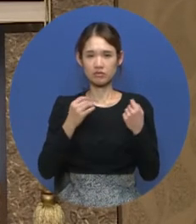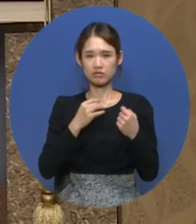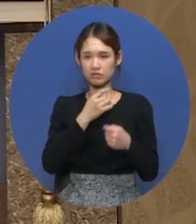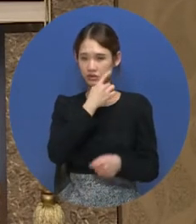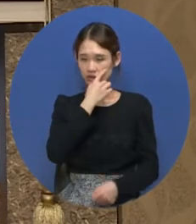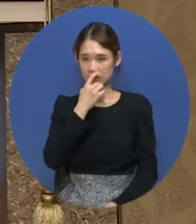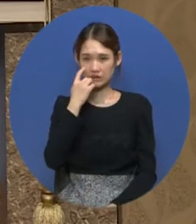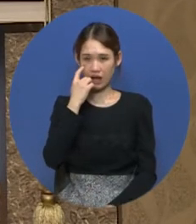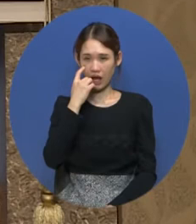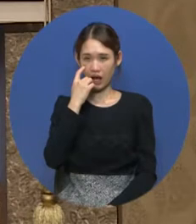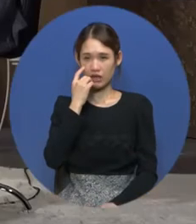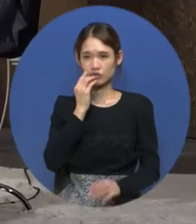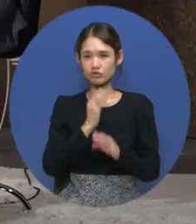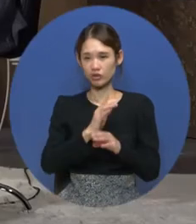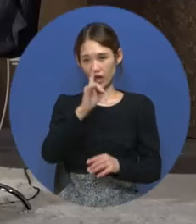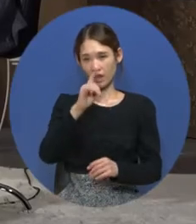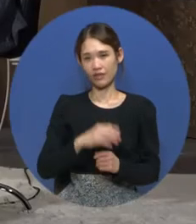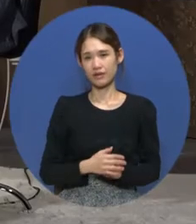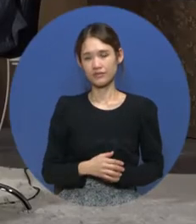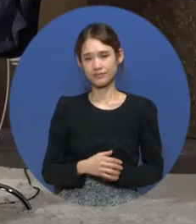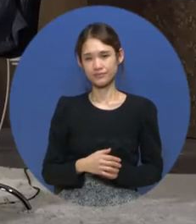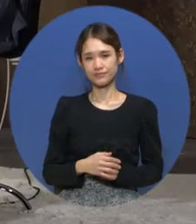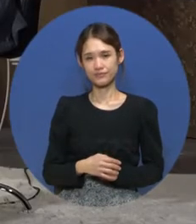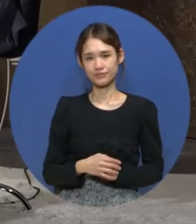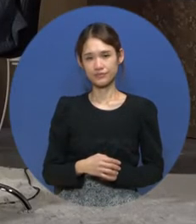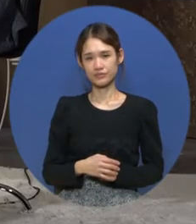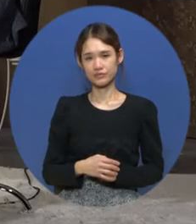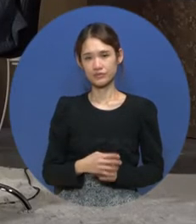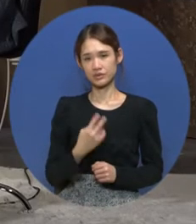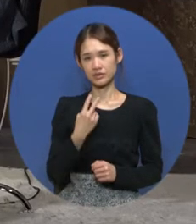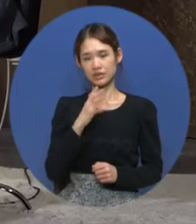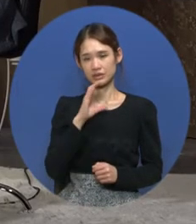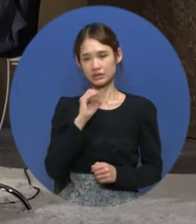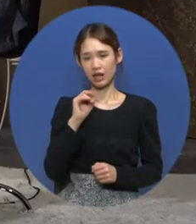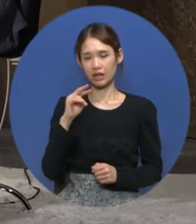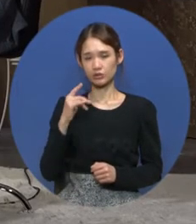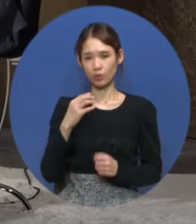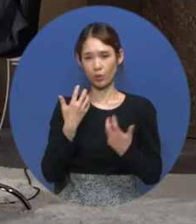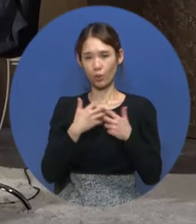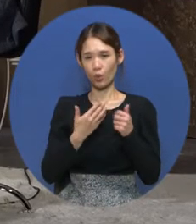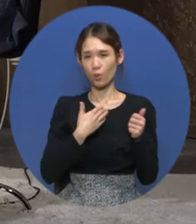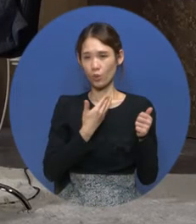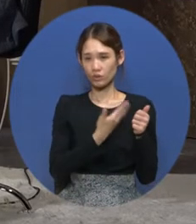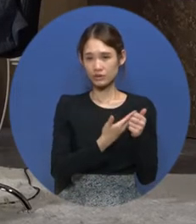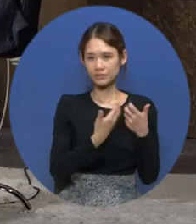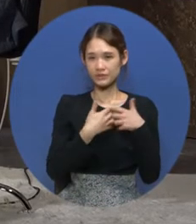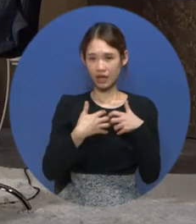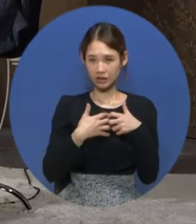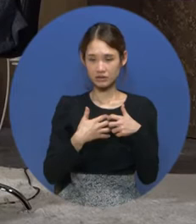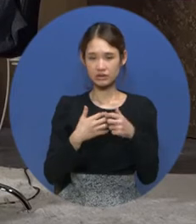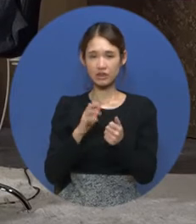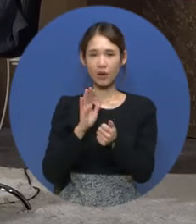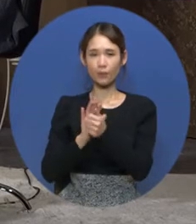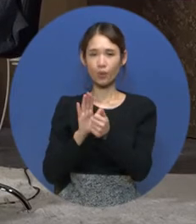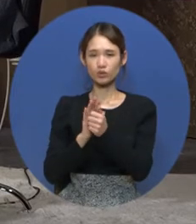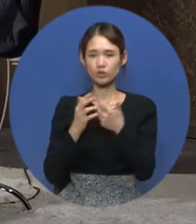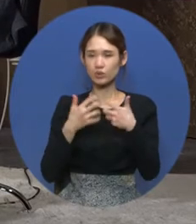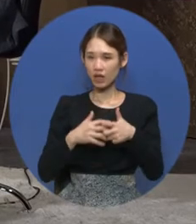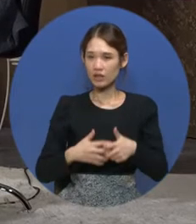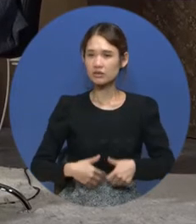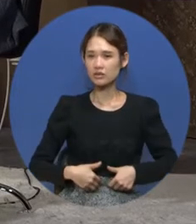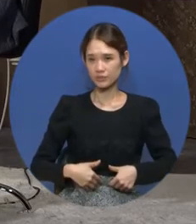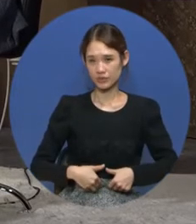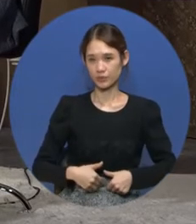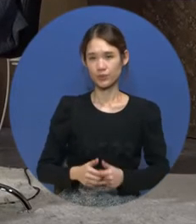대부분 중생도 1 그렇기 때문에 그 말씀하시니 산소 공급장치 라는 이거 보조해 주는 장치가 필요한 것이군요